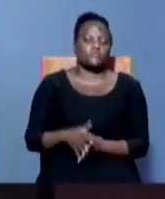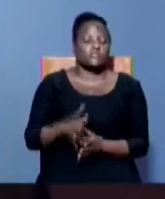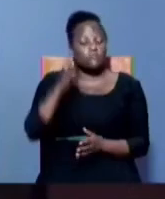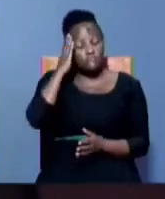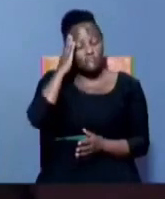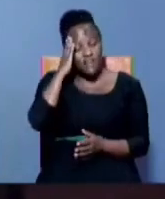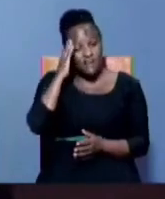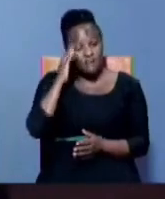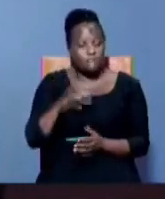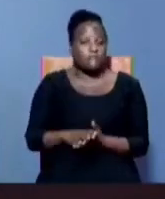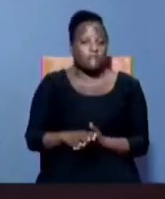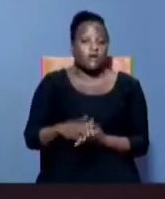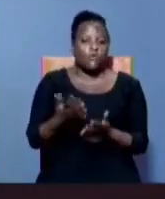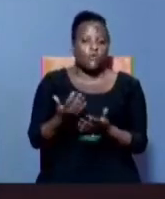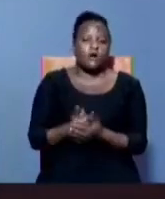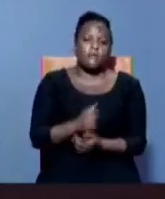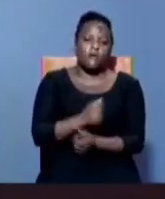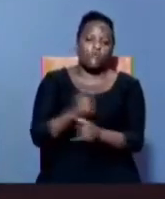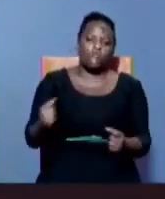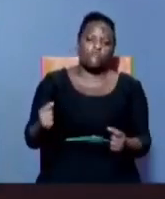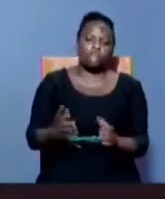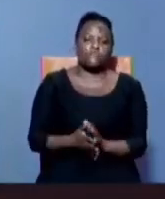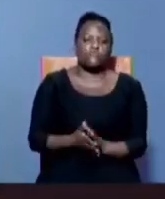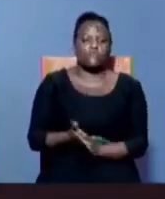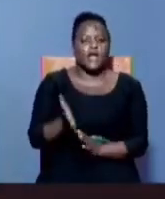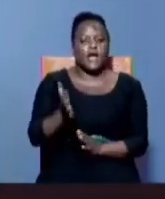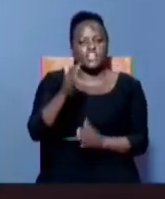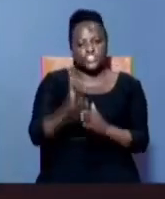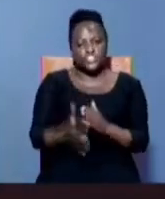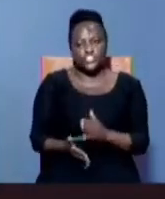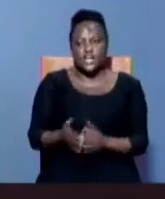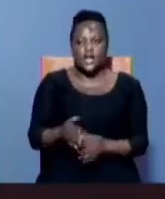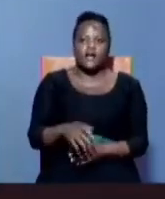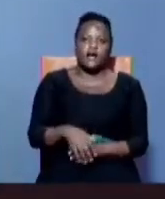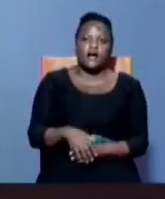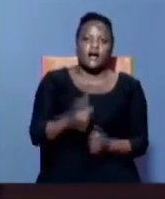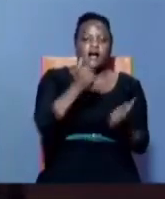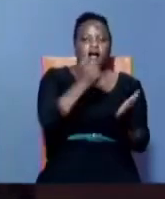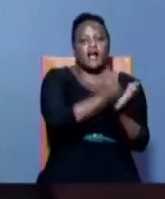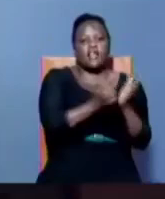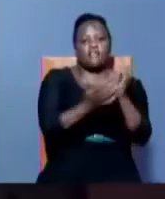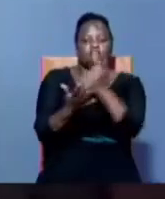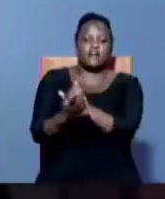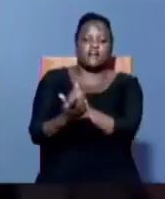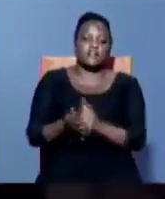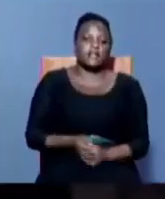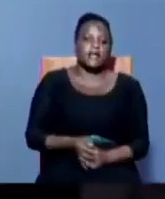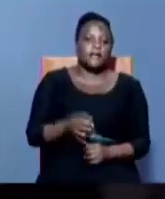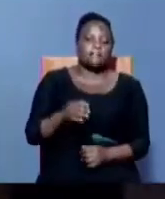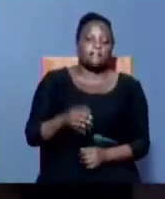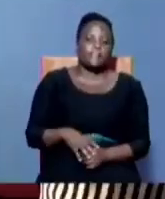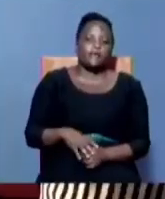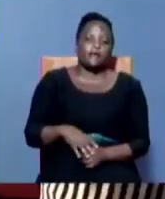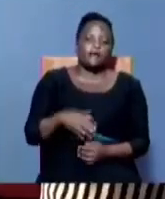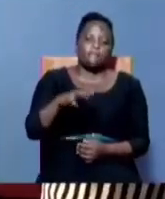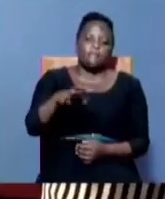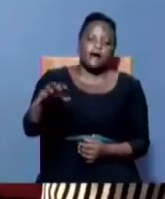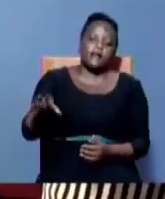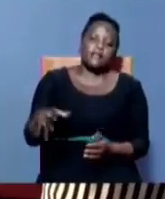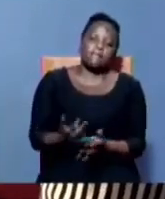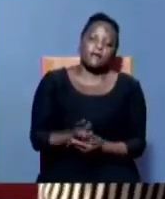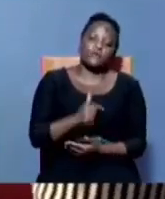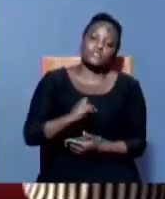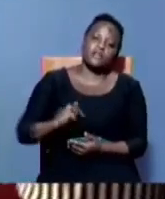hema ya kukutania, katika patakatifu pa patakatifu, mahali ambako tabia za watu zinabadilishwa. Pale